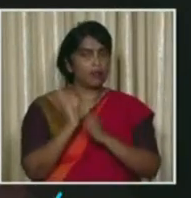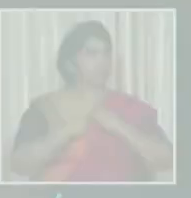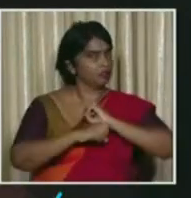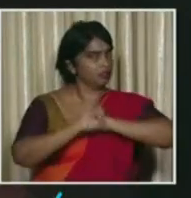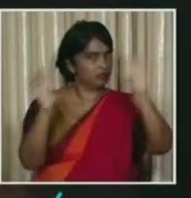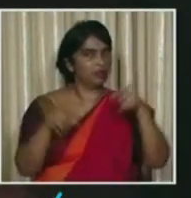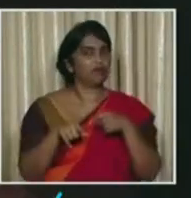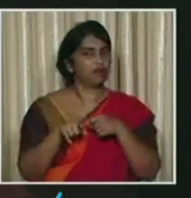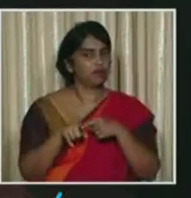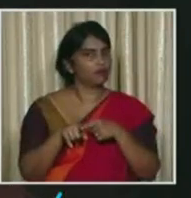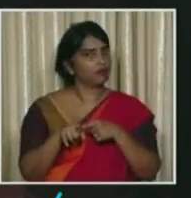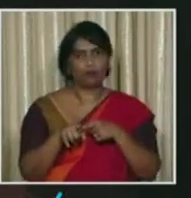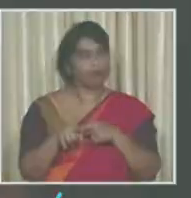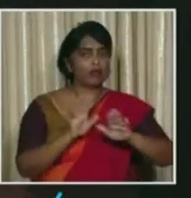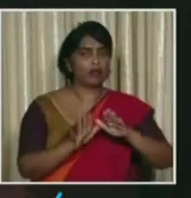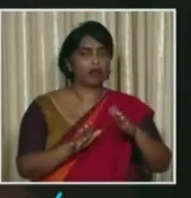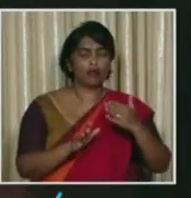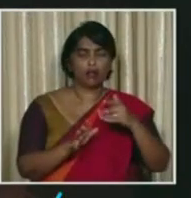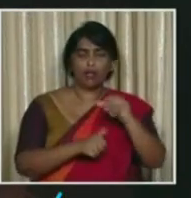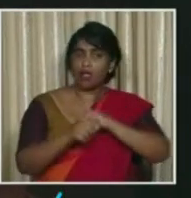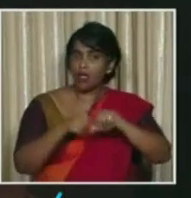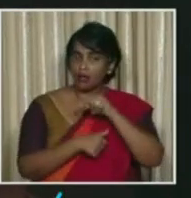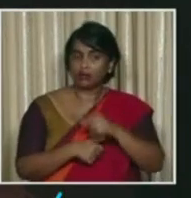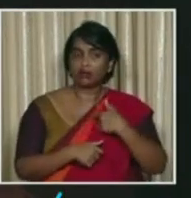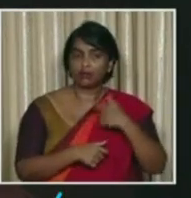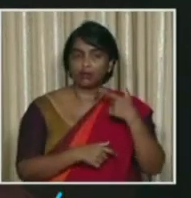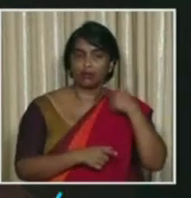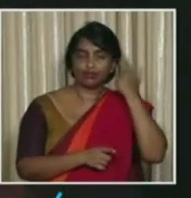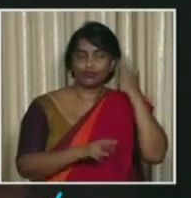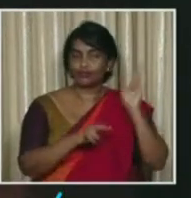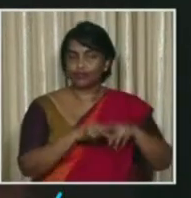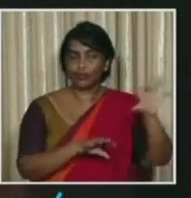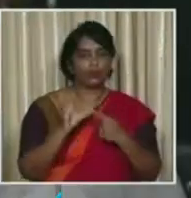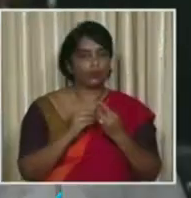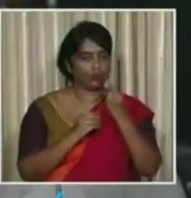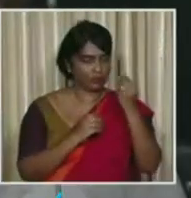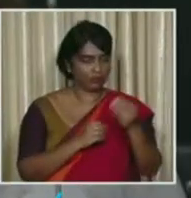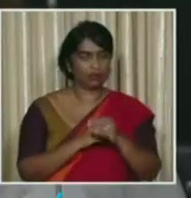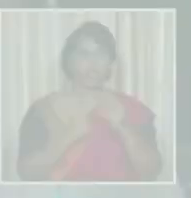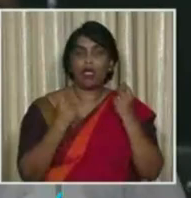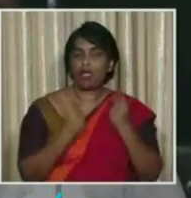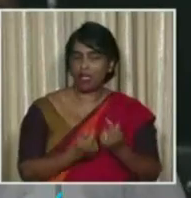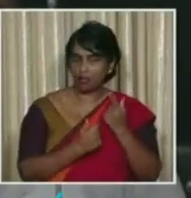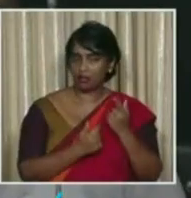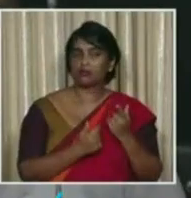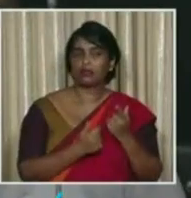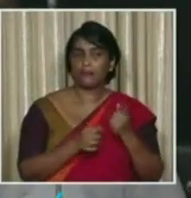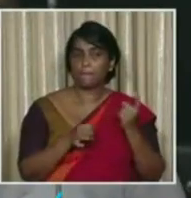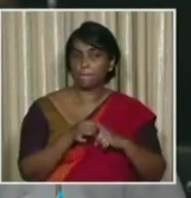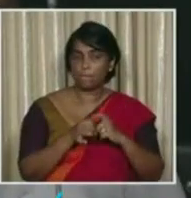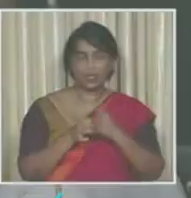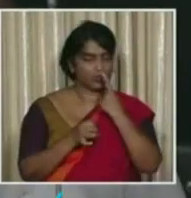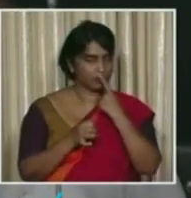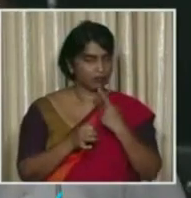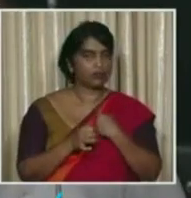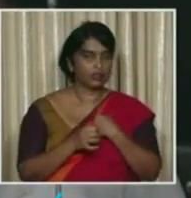ලබා දෙනවා. මේක සම්පූර්ණයෙන්ම වැරදි ක්‍රියාවක්. තමුන්නාසලාගේ අතකොළුවන් ගෝල බාලින් පත් කරන්න කටයුතු කරා. හදිසියේ මේ ප්‍රශ්නේ නැගීම ගැන